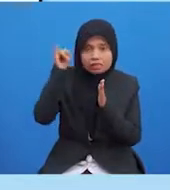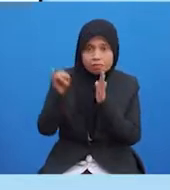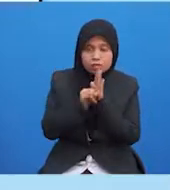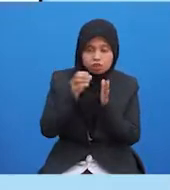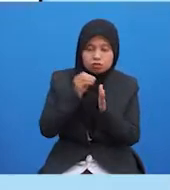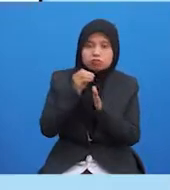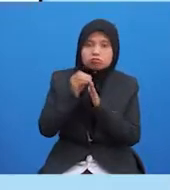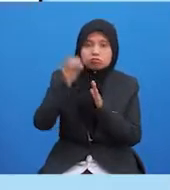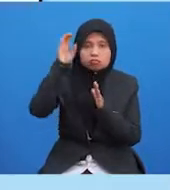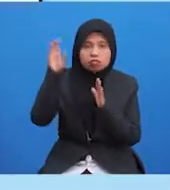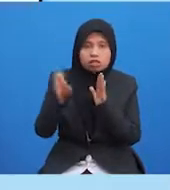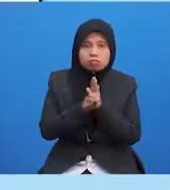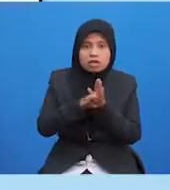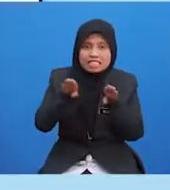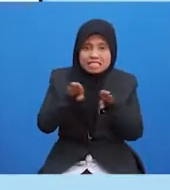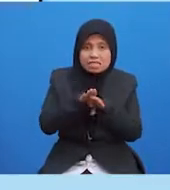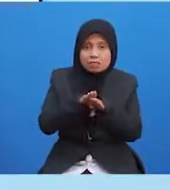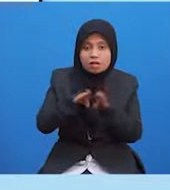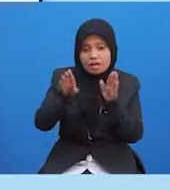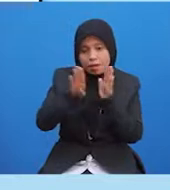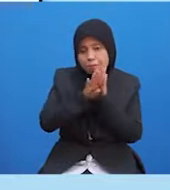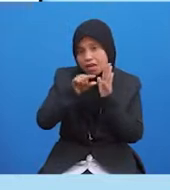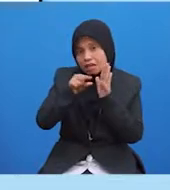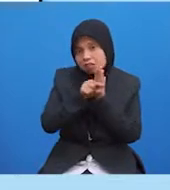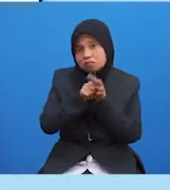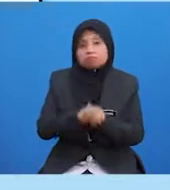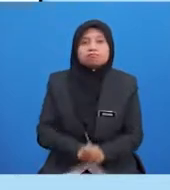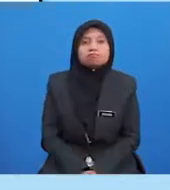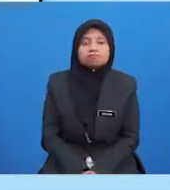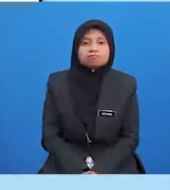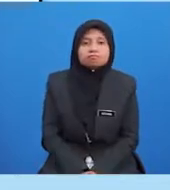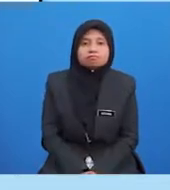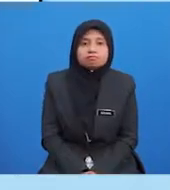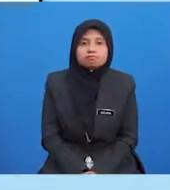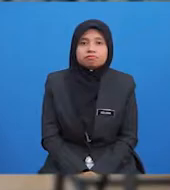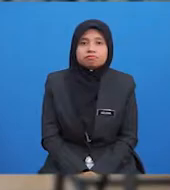atau gambar sebagai latar belakang.